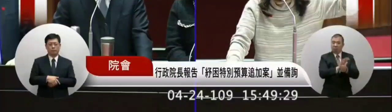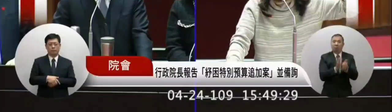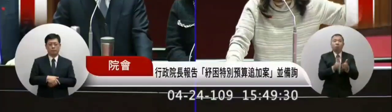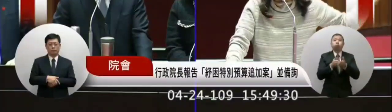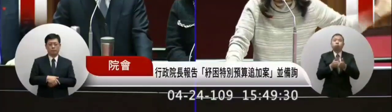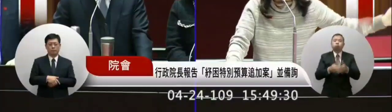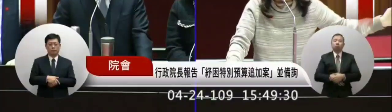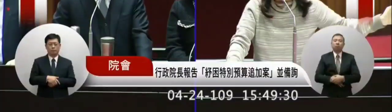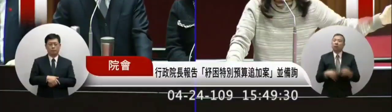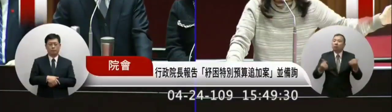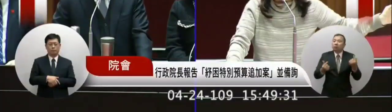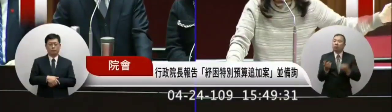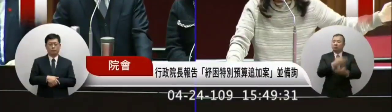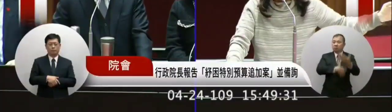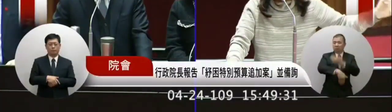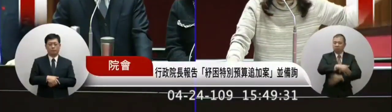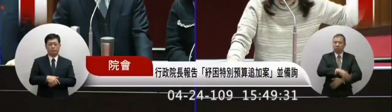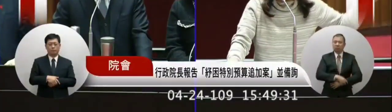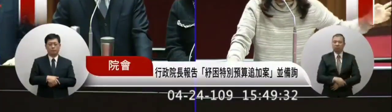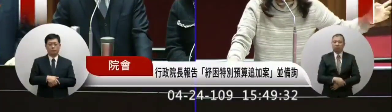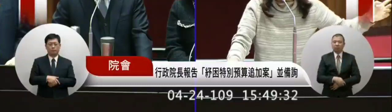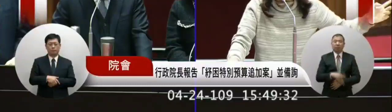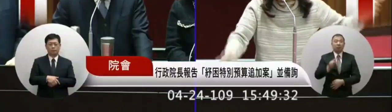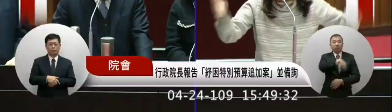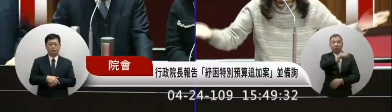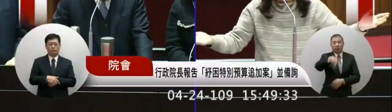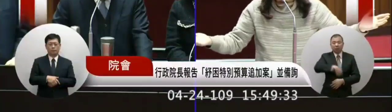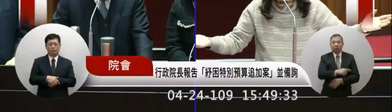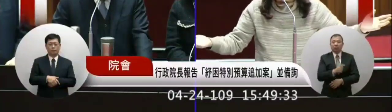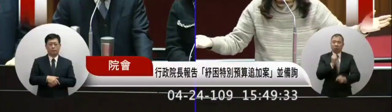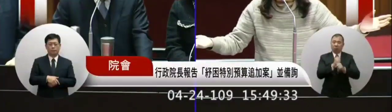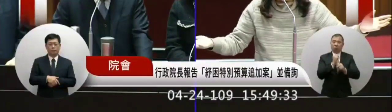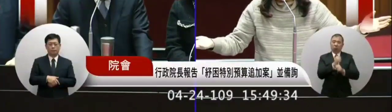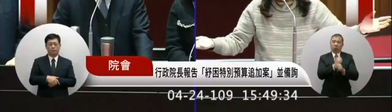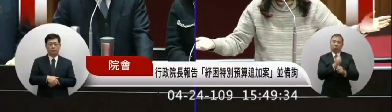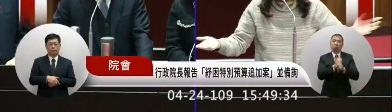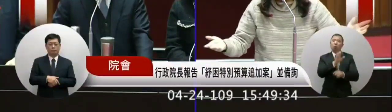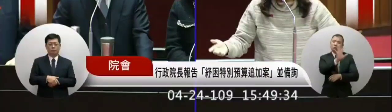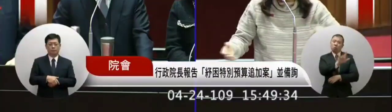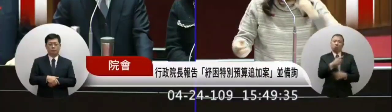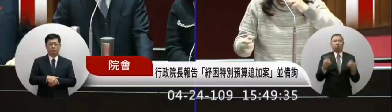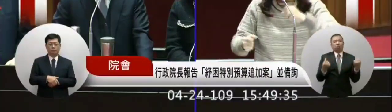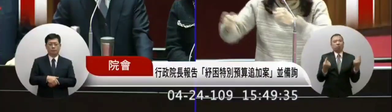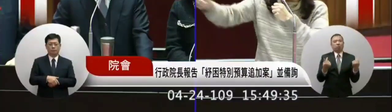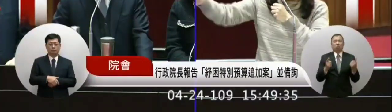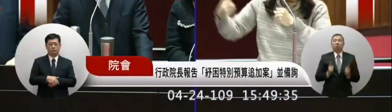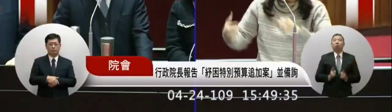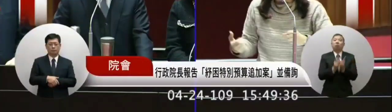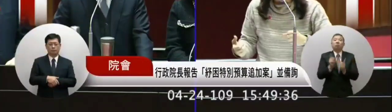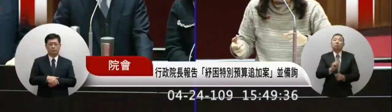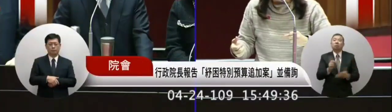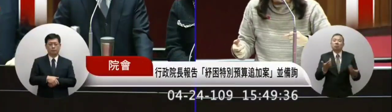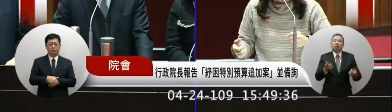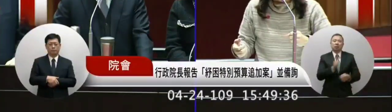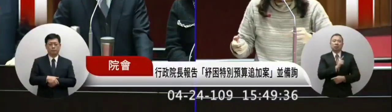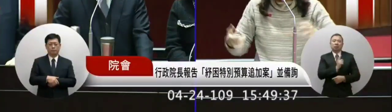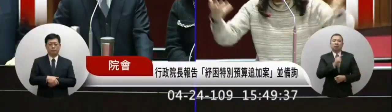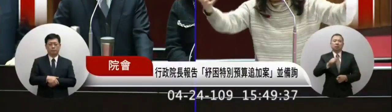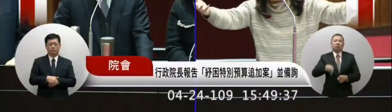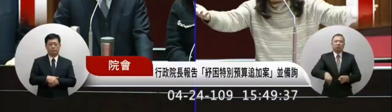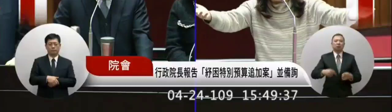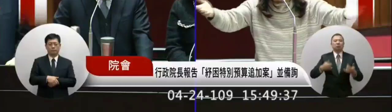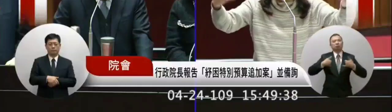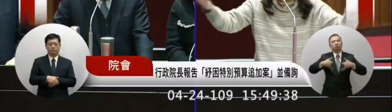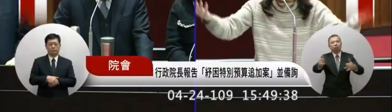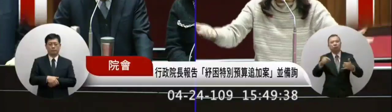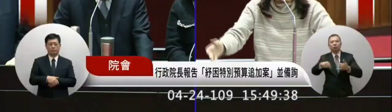忙讲，包括很多的身心障碍，现在他们在工作的人也是一样啊，他们可能就是一样，就是街头艺人。